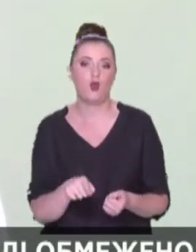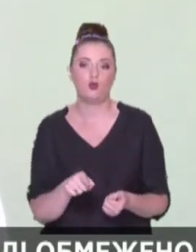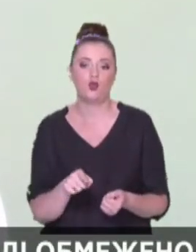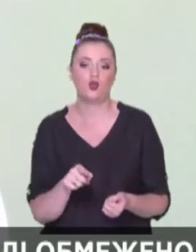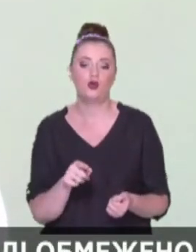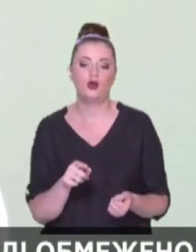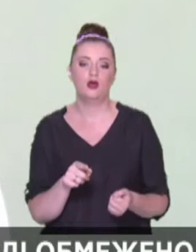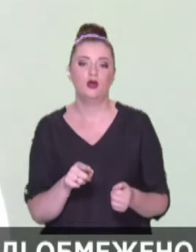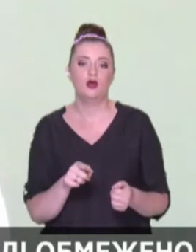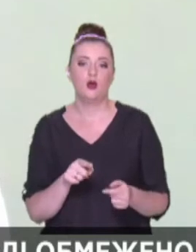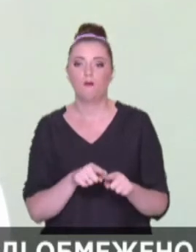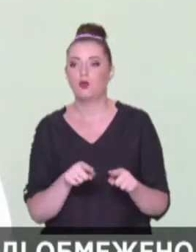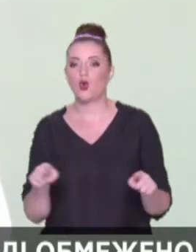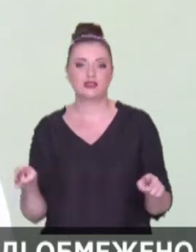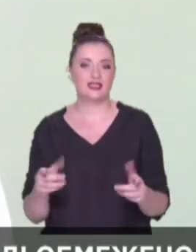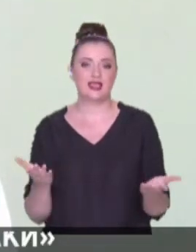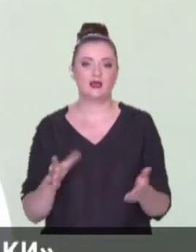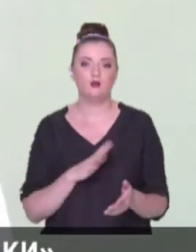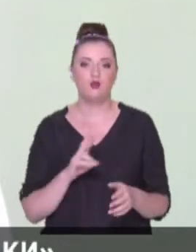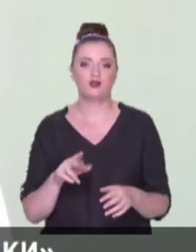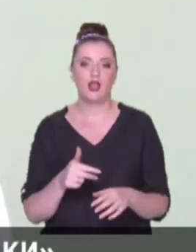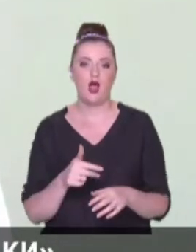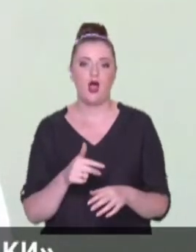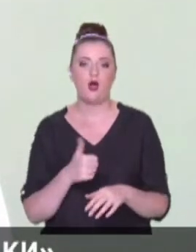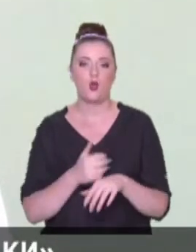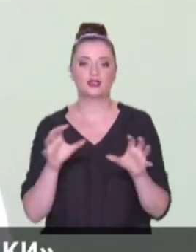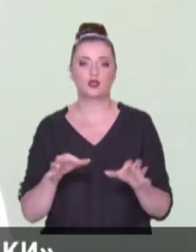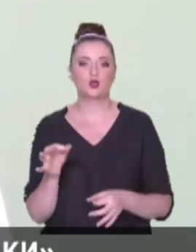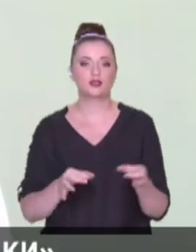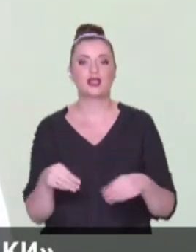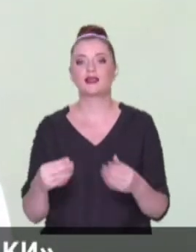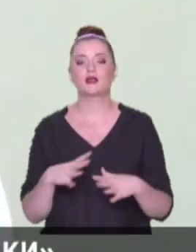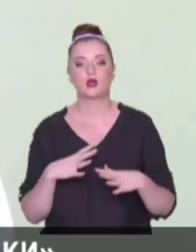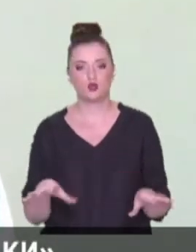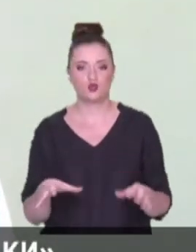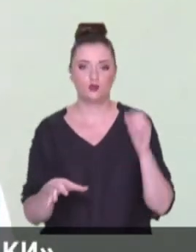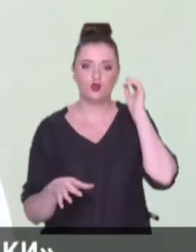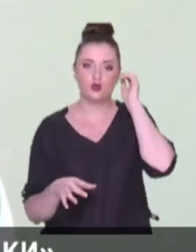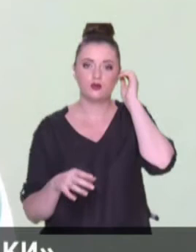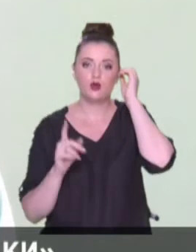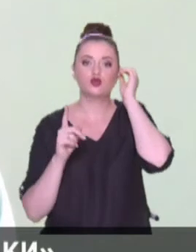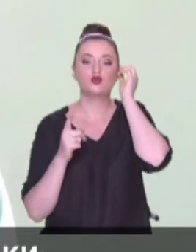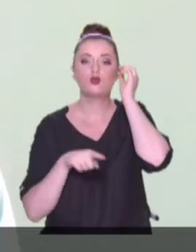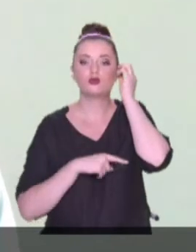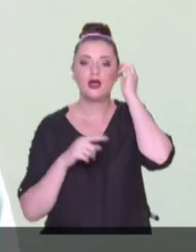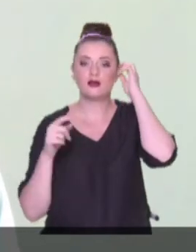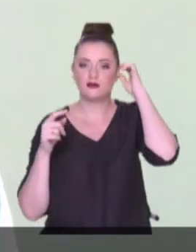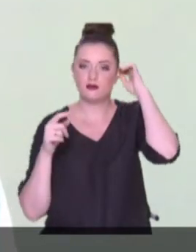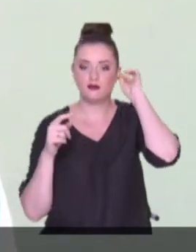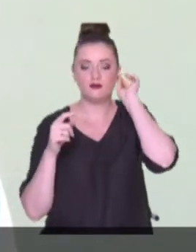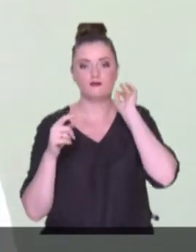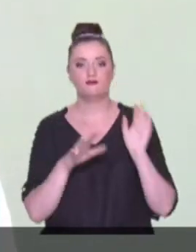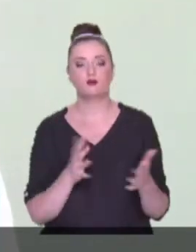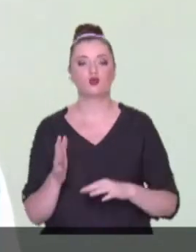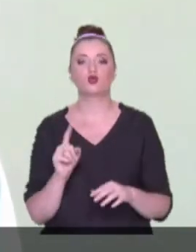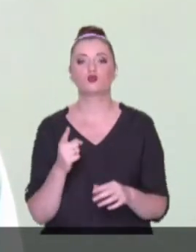в тому процесі, який був для Конституційного суду, надано не було. Навіть, ну, чому це відбувається? Ну, тому що,